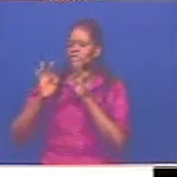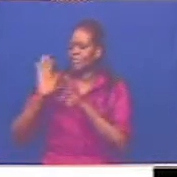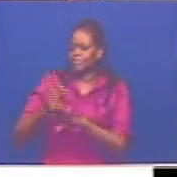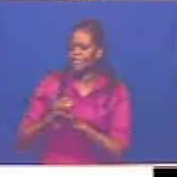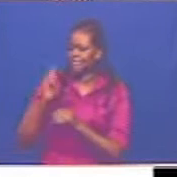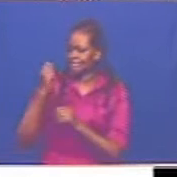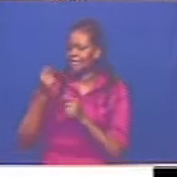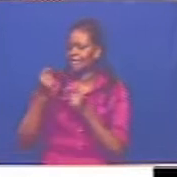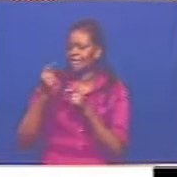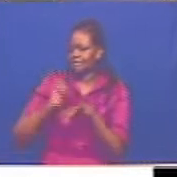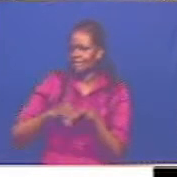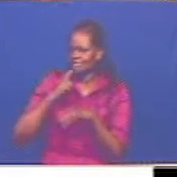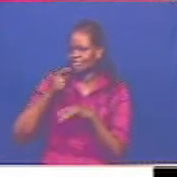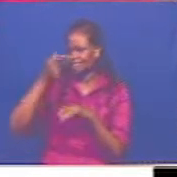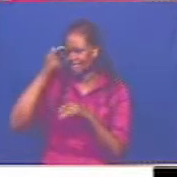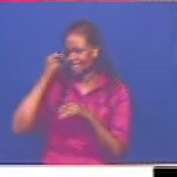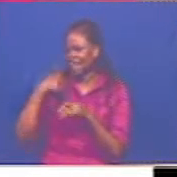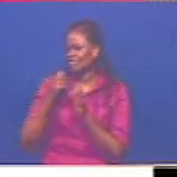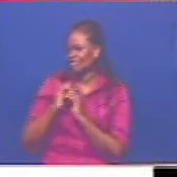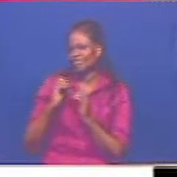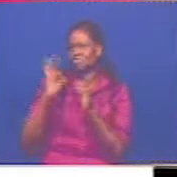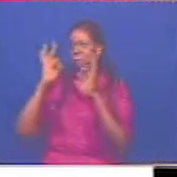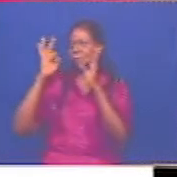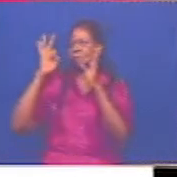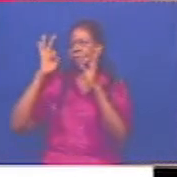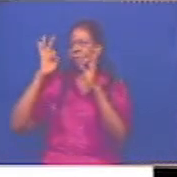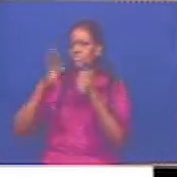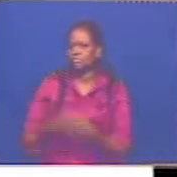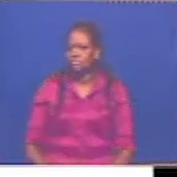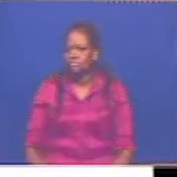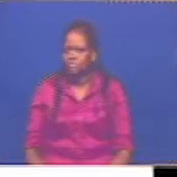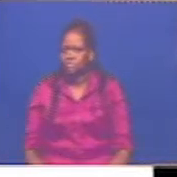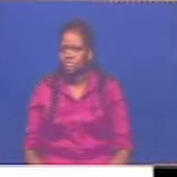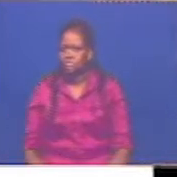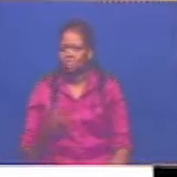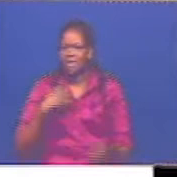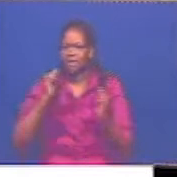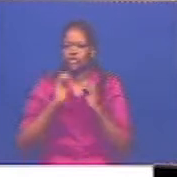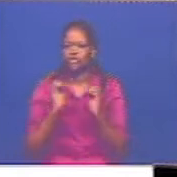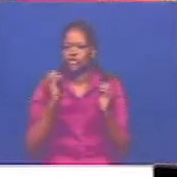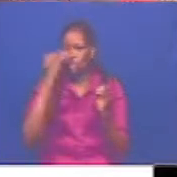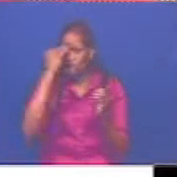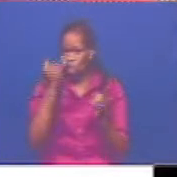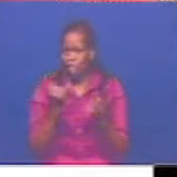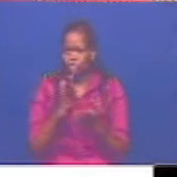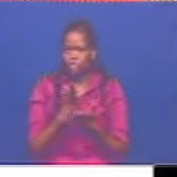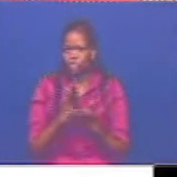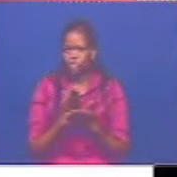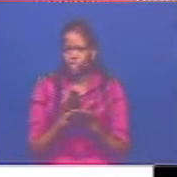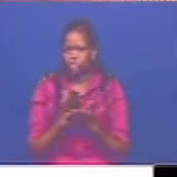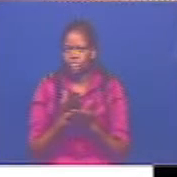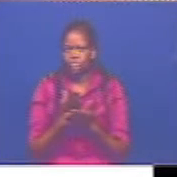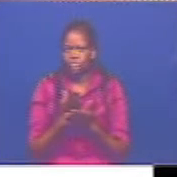akisema hatuna origin na mimi namshangaa. Kabagazi, what do you think about this? Mimi naweza sema I disagree. Mm-hmm. Kwa sababu kuna sound yetu hizo